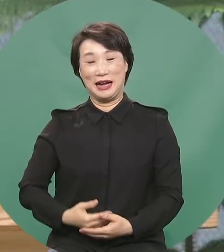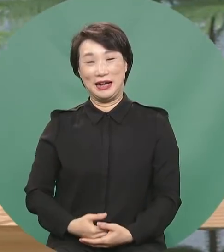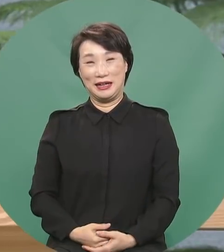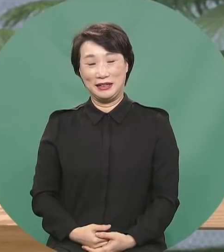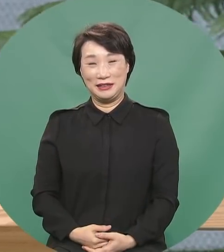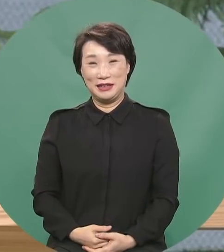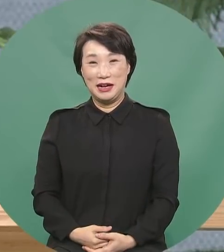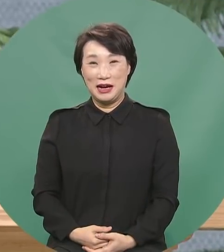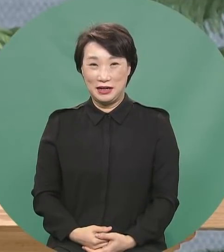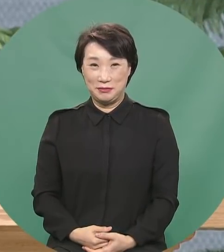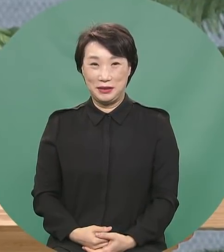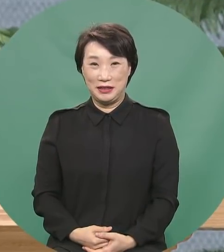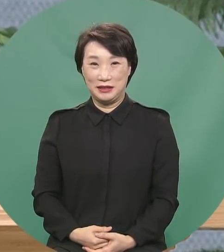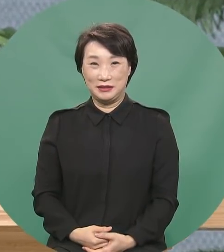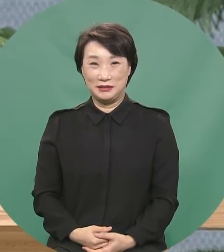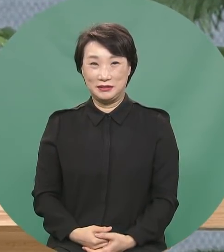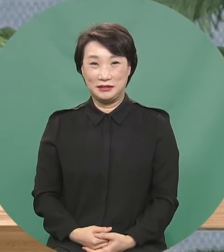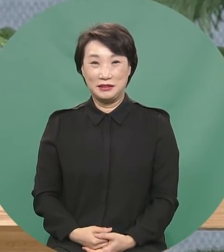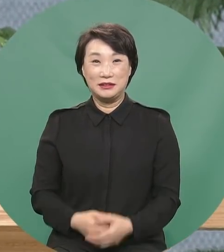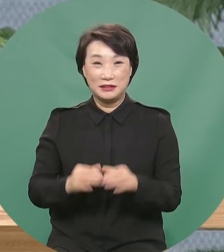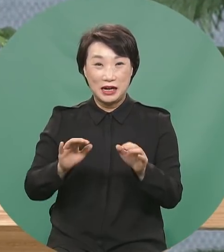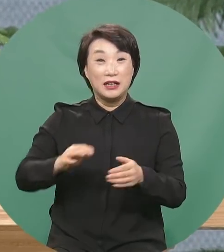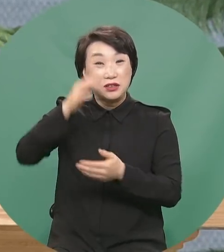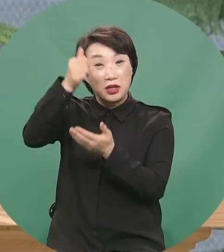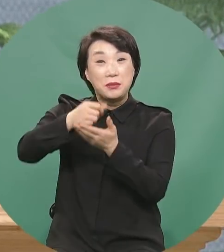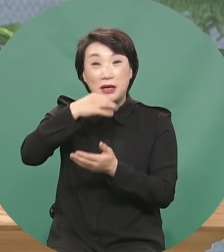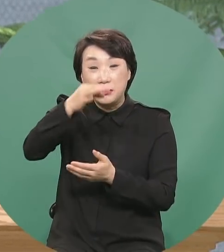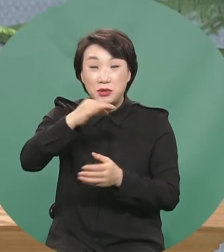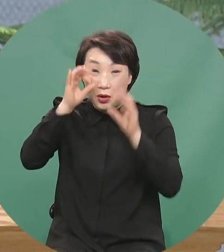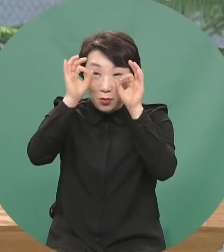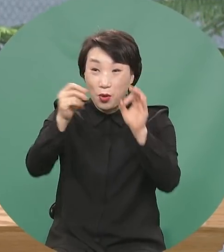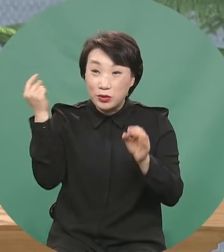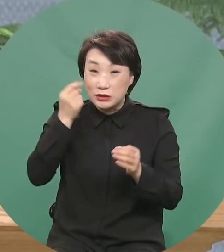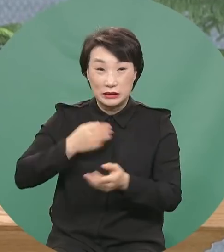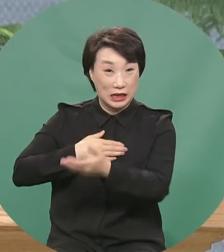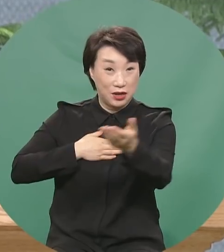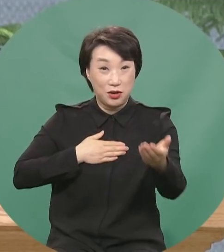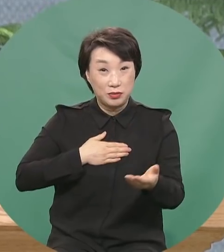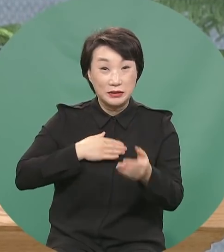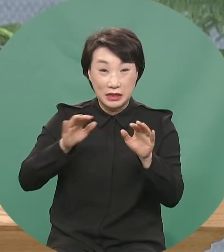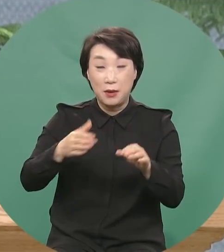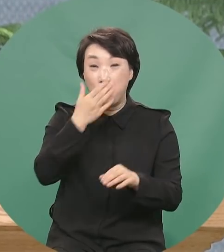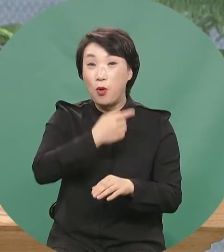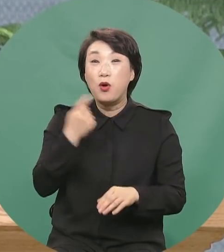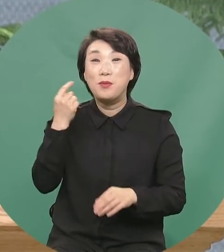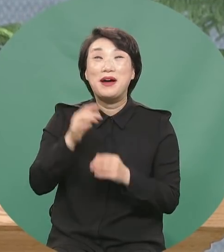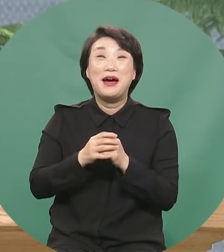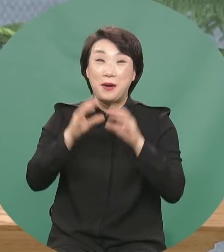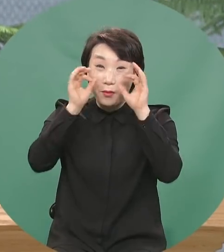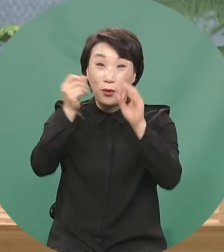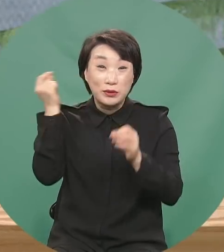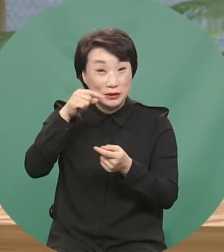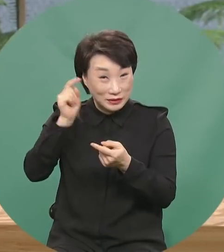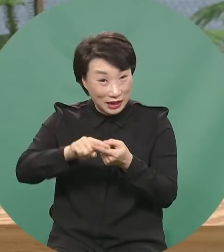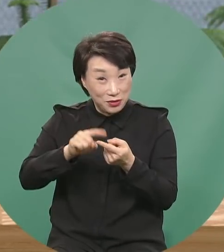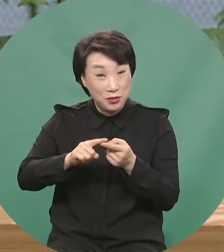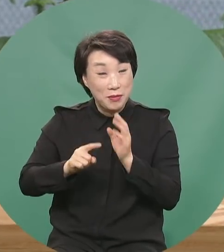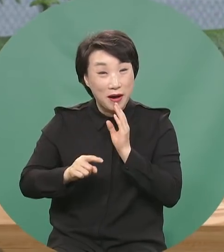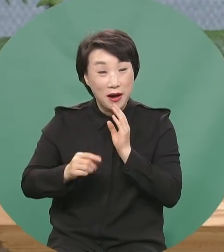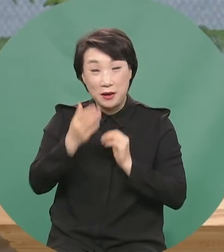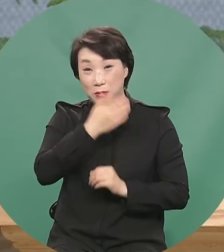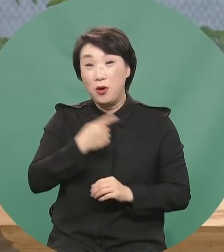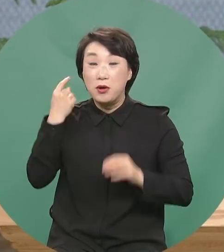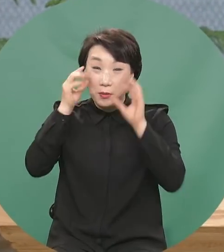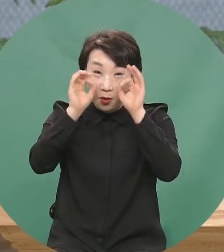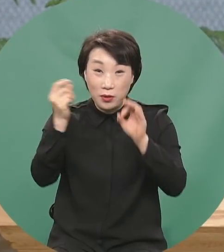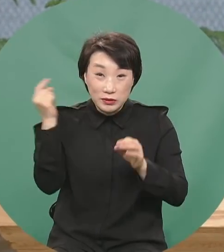되리라 하시니라. 성령의 소리를 들은 자요 복음의 소리를 들은 것이요 복음의 소리를